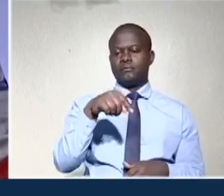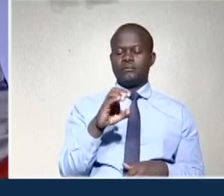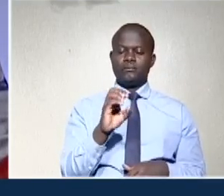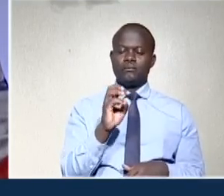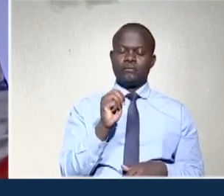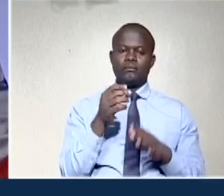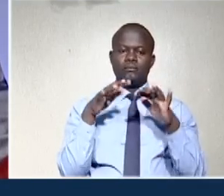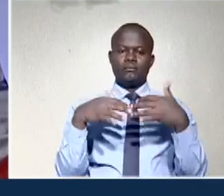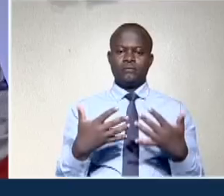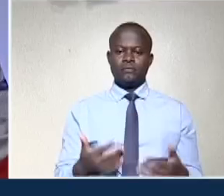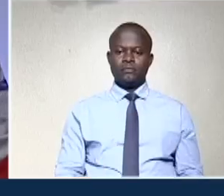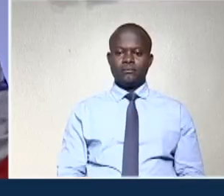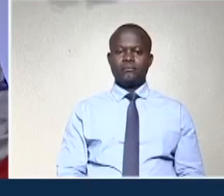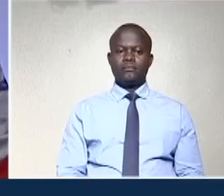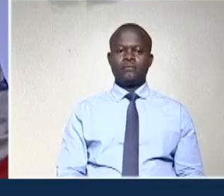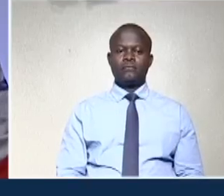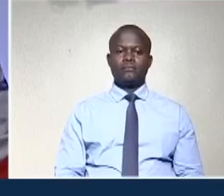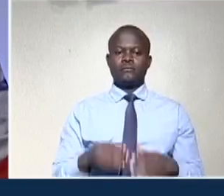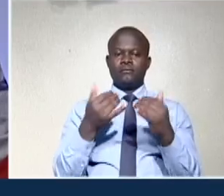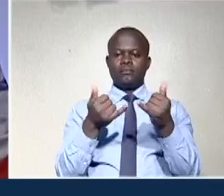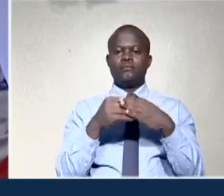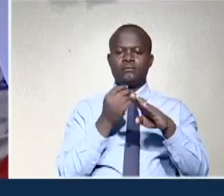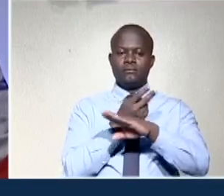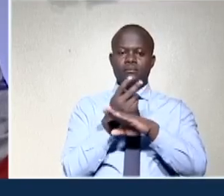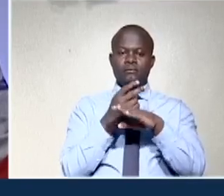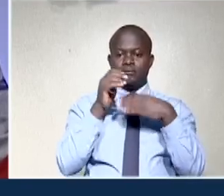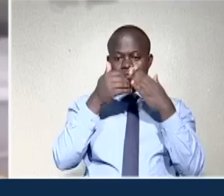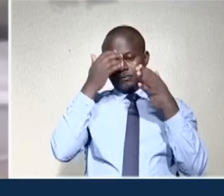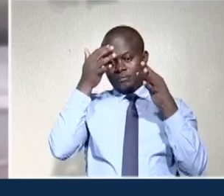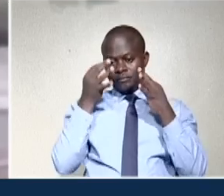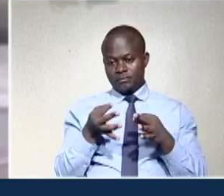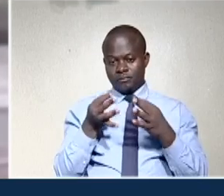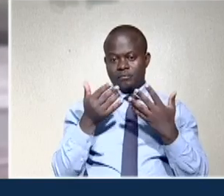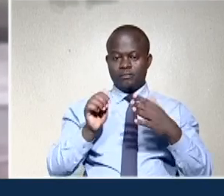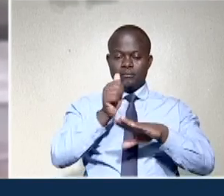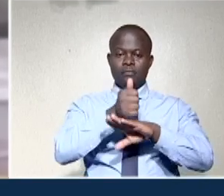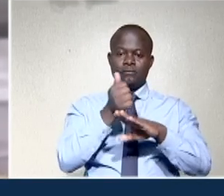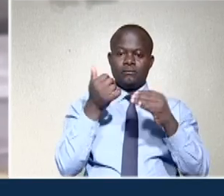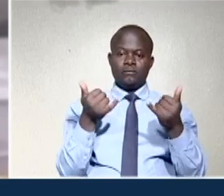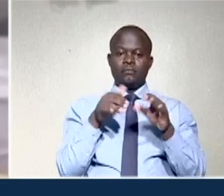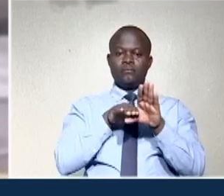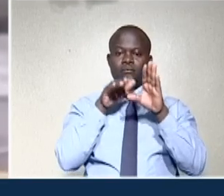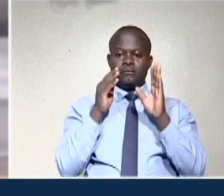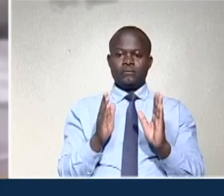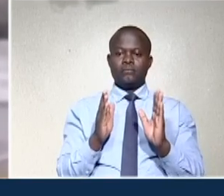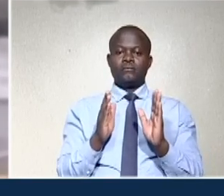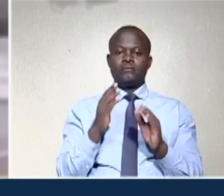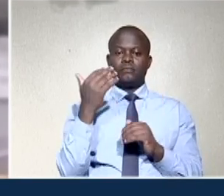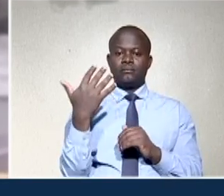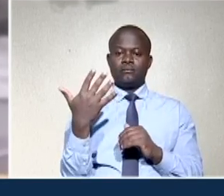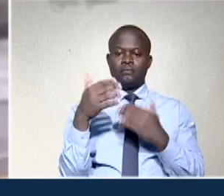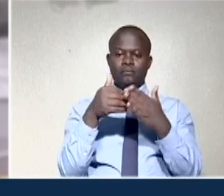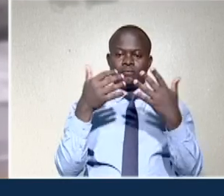bite? Muri aya masaha tuvugana, umwanzuro umaze gufatwa, aho abanyamuryango batanu